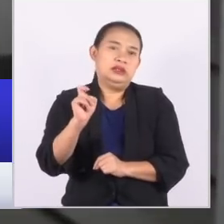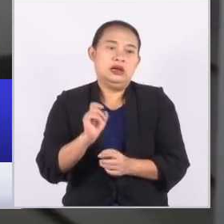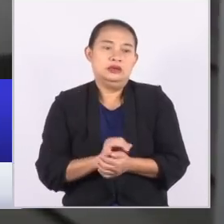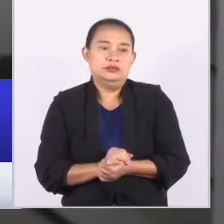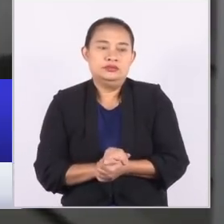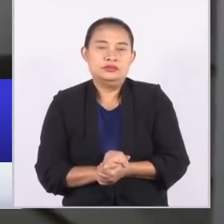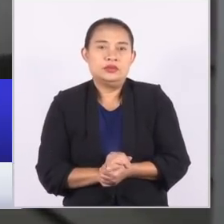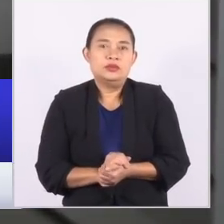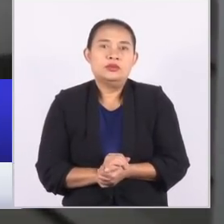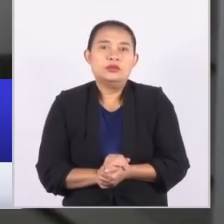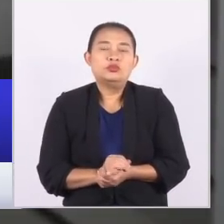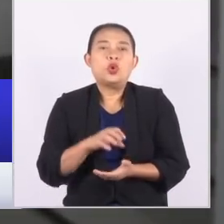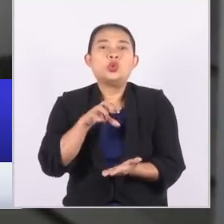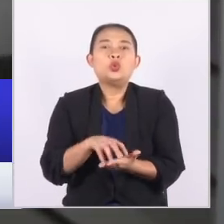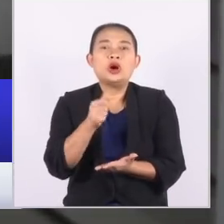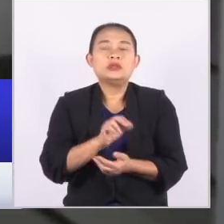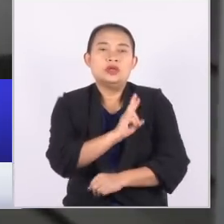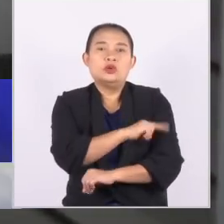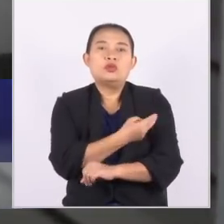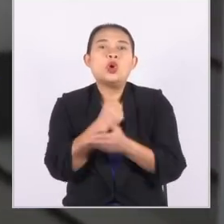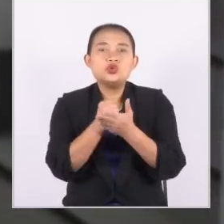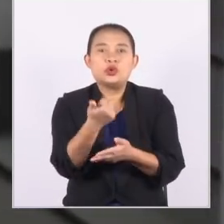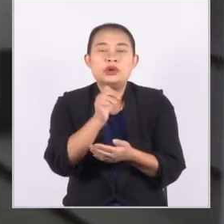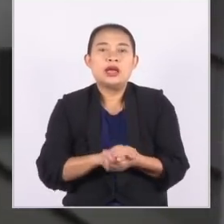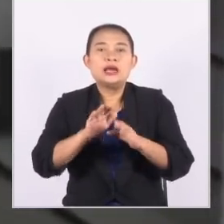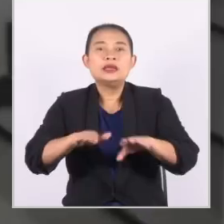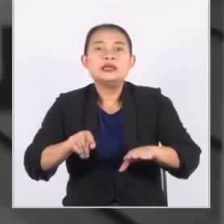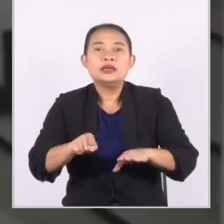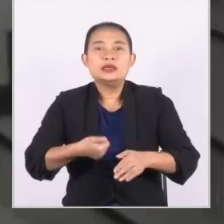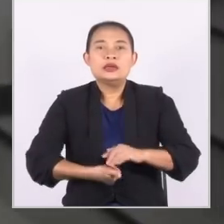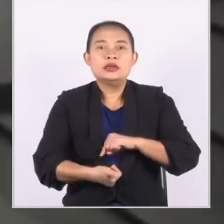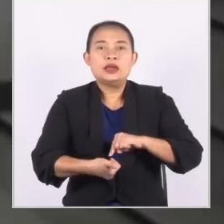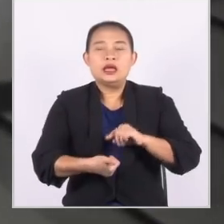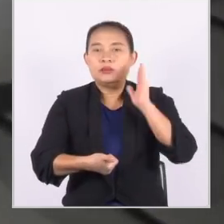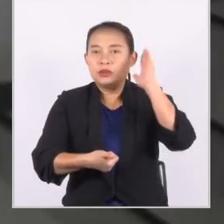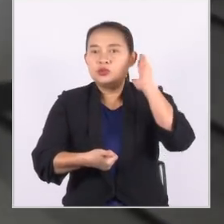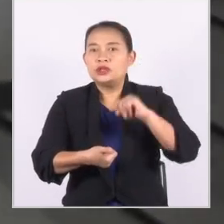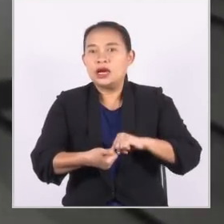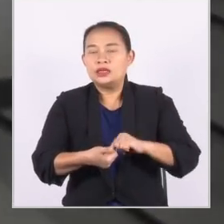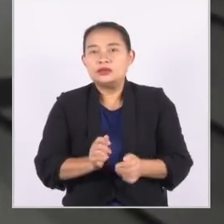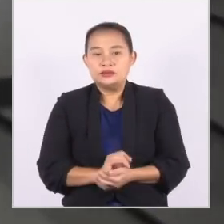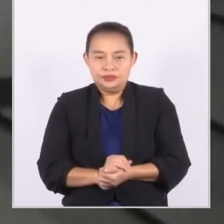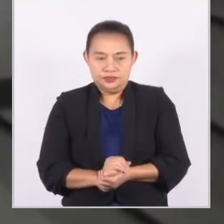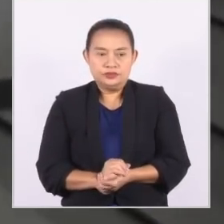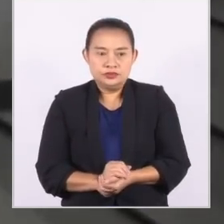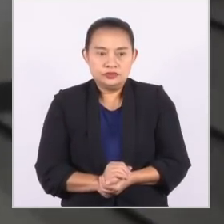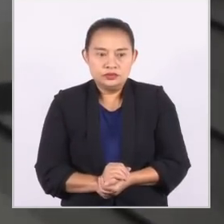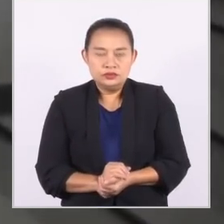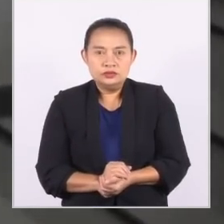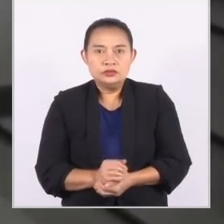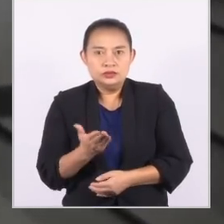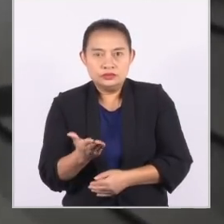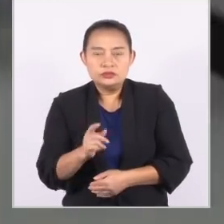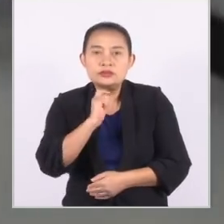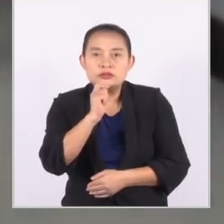ลมาช่วยได้ทันก็เด็กปลอดภัยครับตอนนี้เป็นเด็กผู้ชายครับ เด็กปลอดภัยนะคะระหว่างที่เรากำลังฟังท่านผู้กำกับให้สัมภาษณ์อ